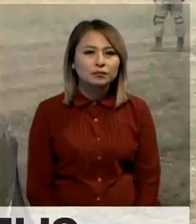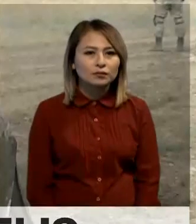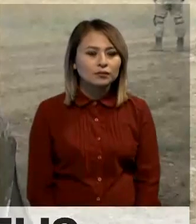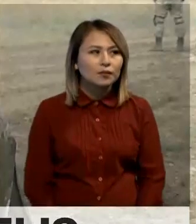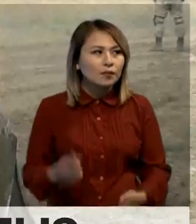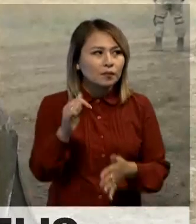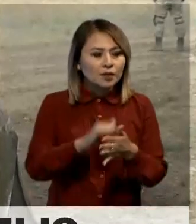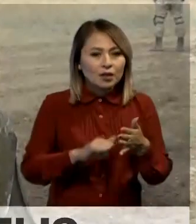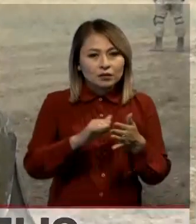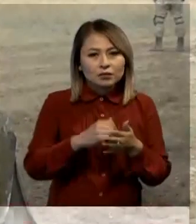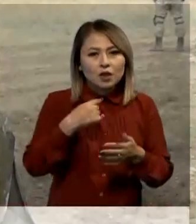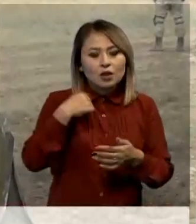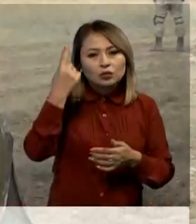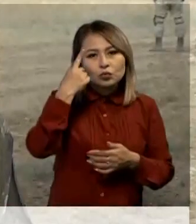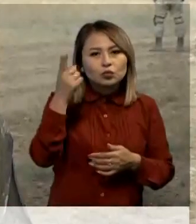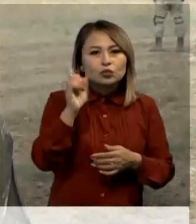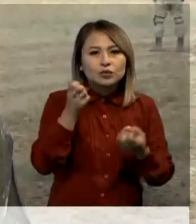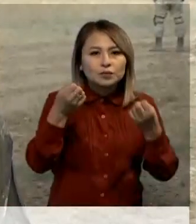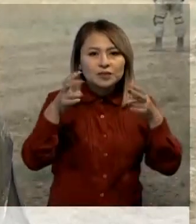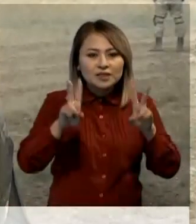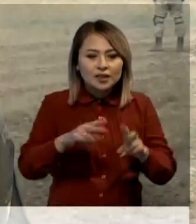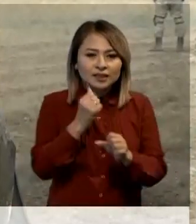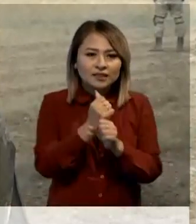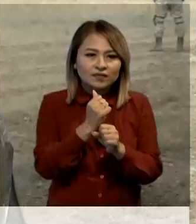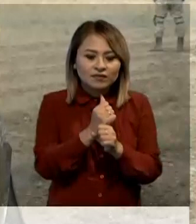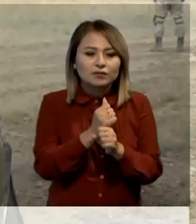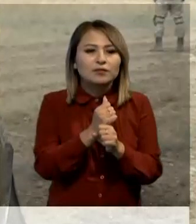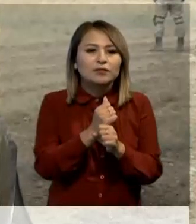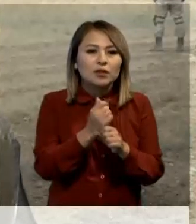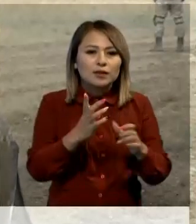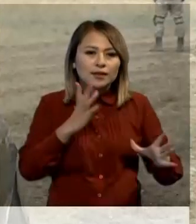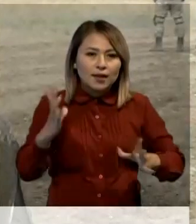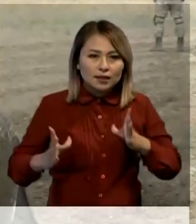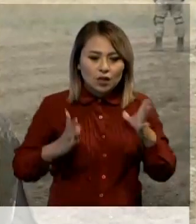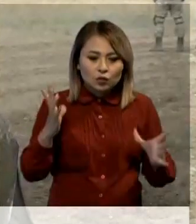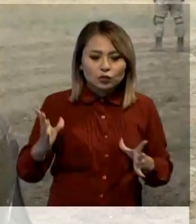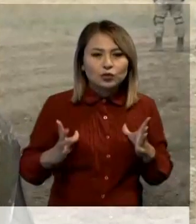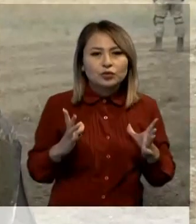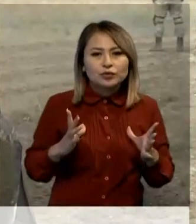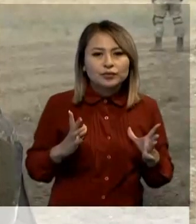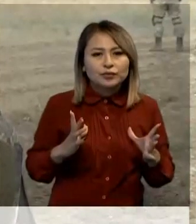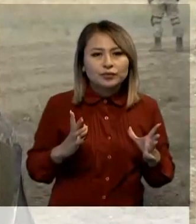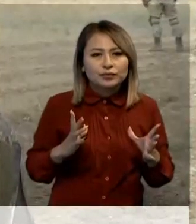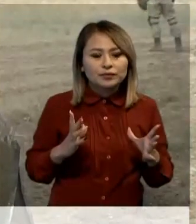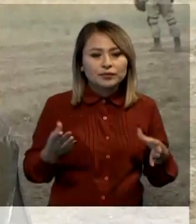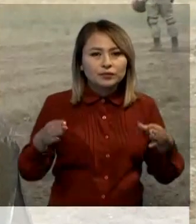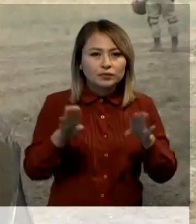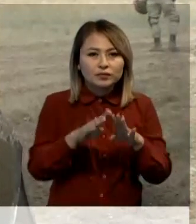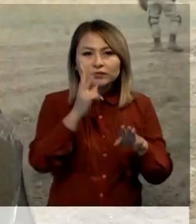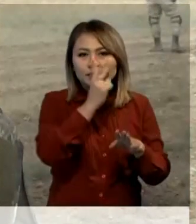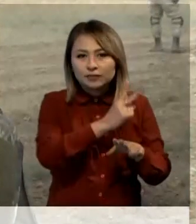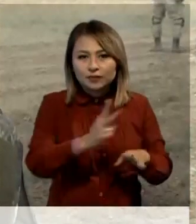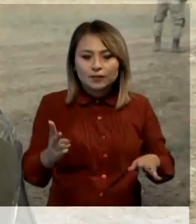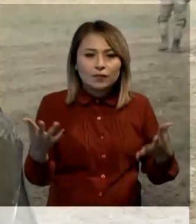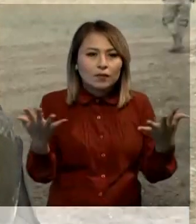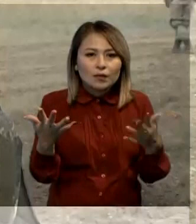ойымша біріншіден ол біздің арнайы тәсілмен дайындауымыз. Өйткені біз ана жылдары бұл өткен сайыстарды көріп,